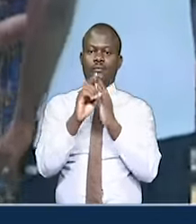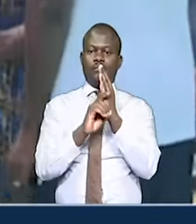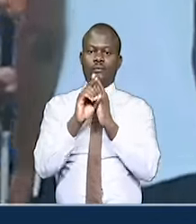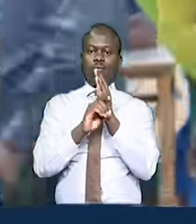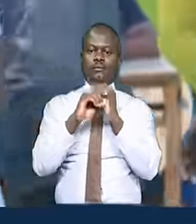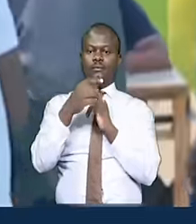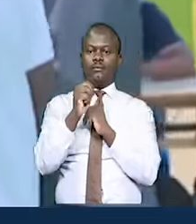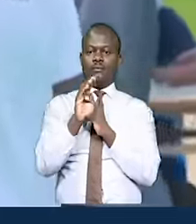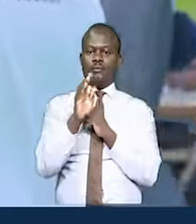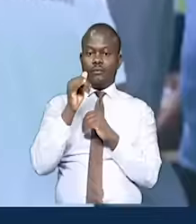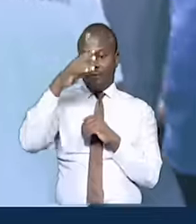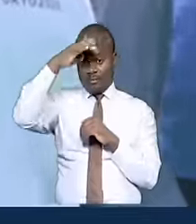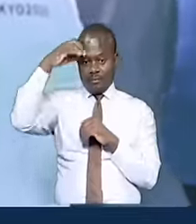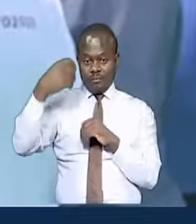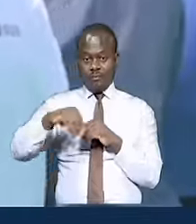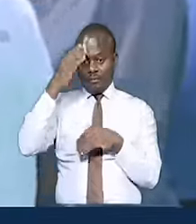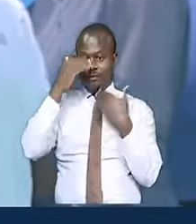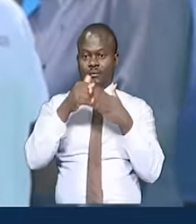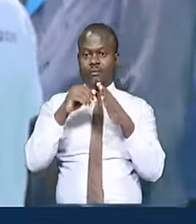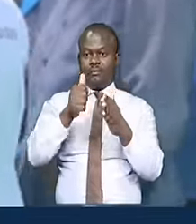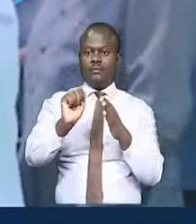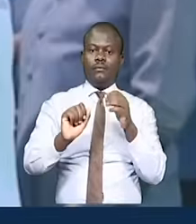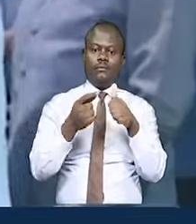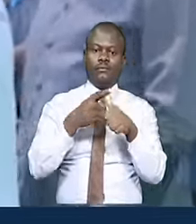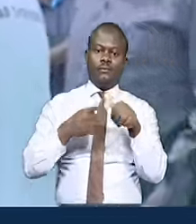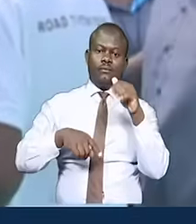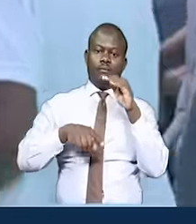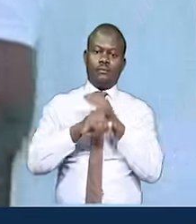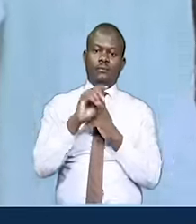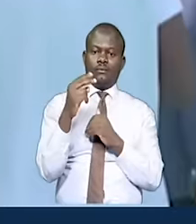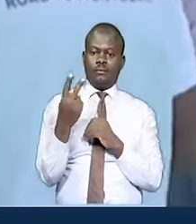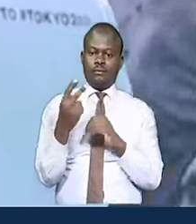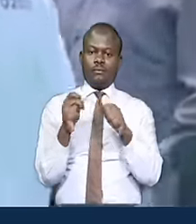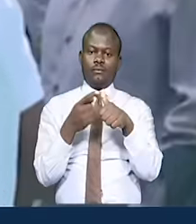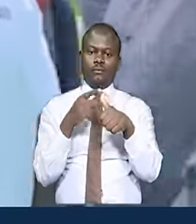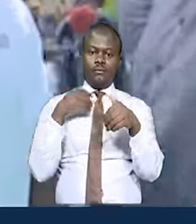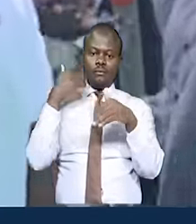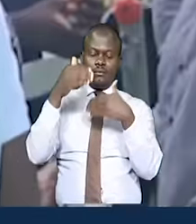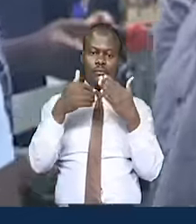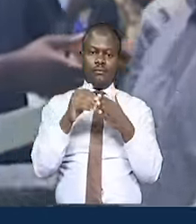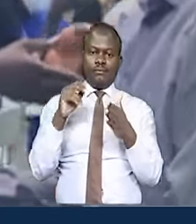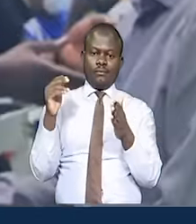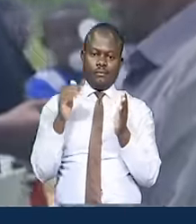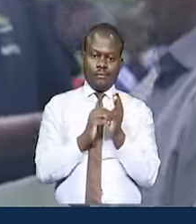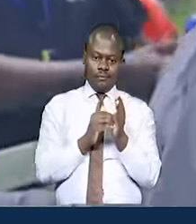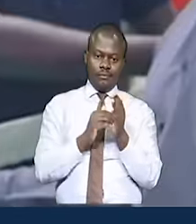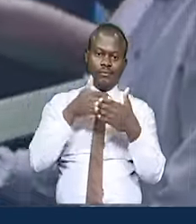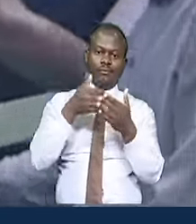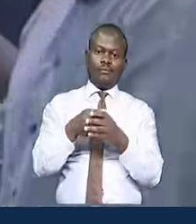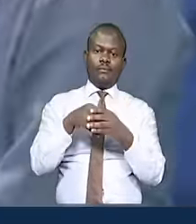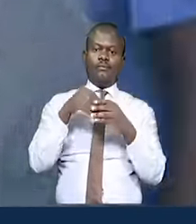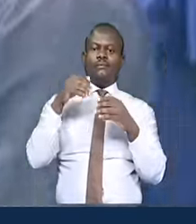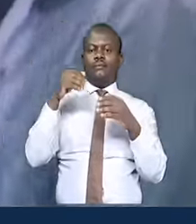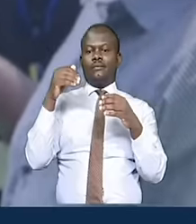ka Gicumbi bigoranye kuko Gicumbi niyo yari yabanje gutsinda amaseti 2 ya mbere, baragaruka barayishyura ndetse bageze mu iseti ya